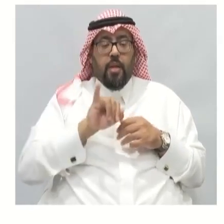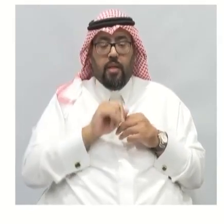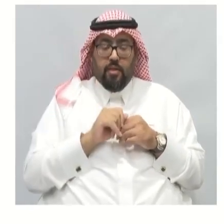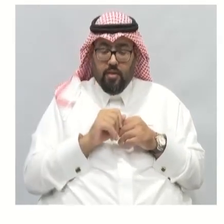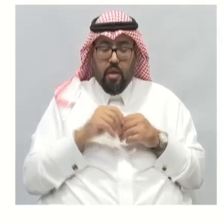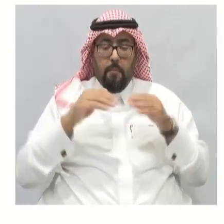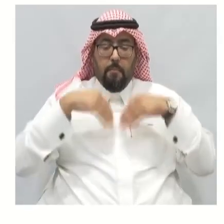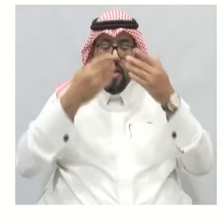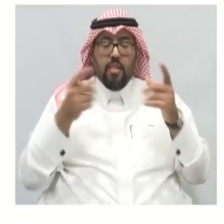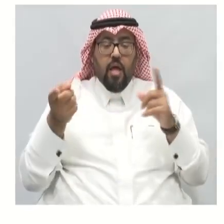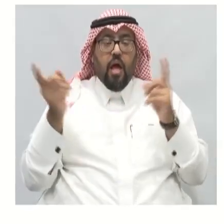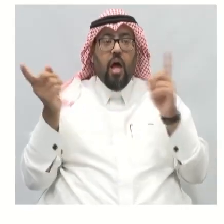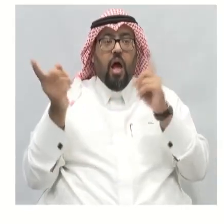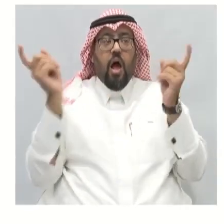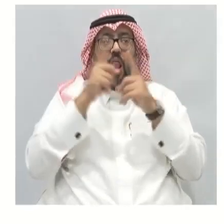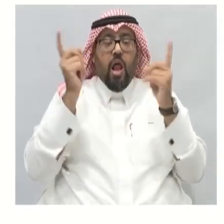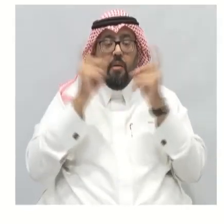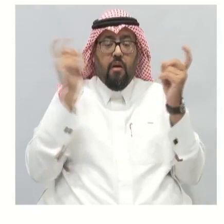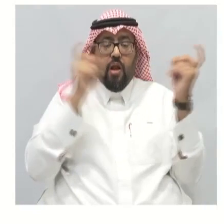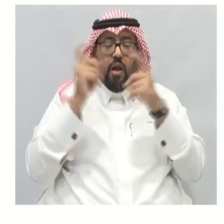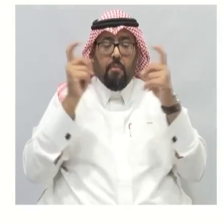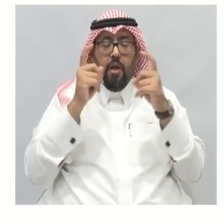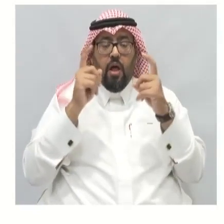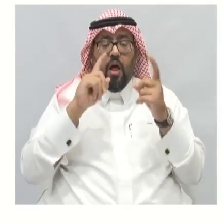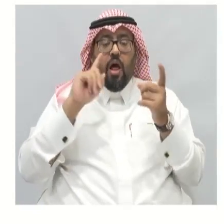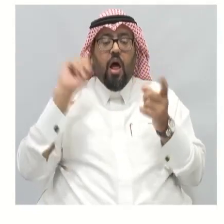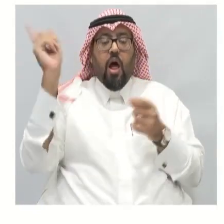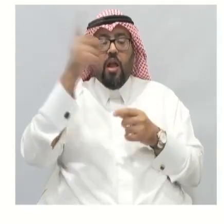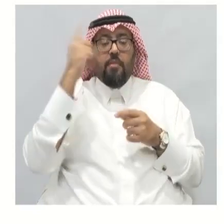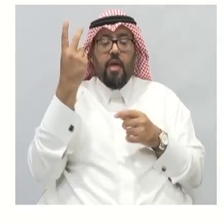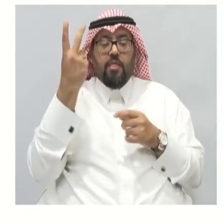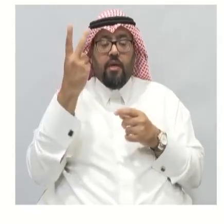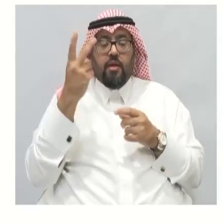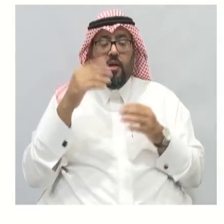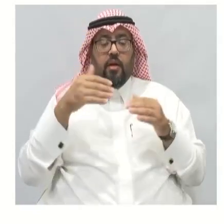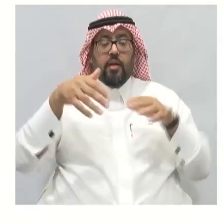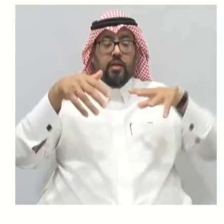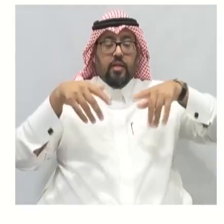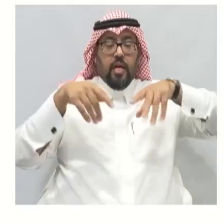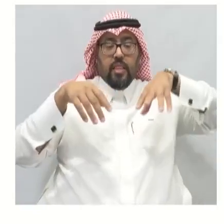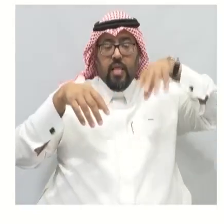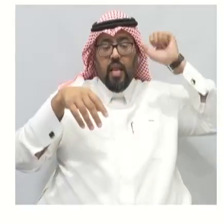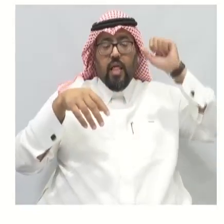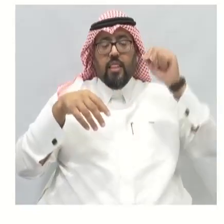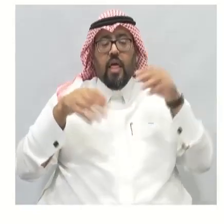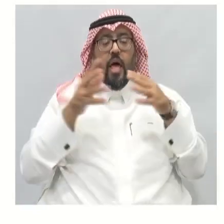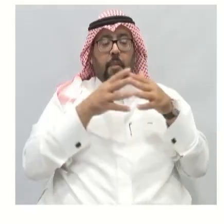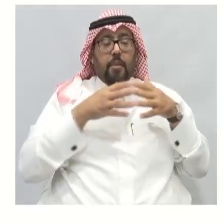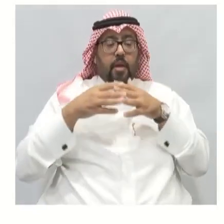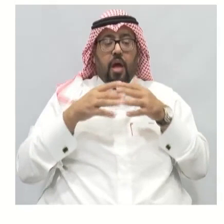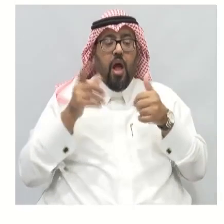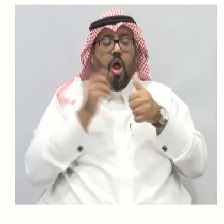ميلاديا بعد الحرب العالميه الثانيه خرجت الولايات لتكون ماذا